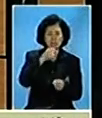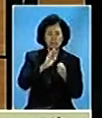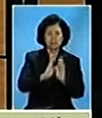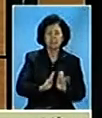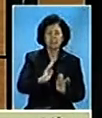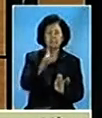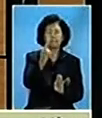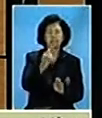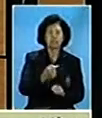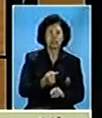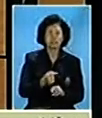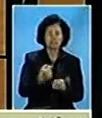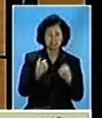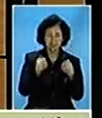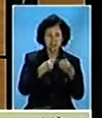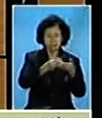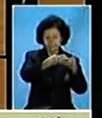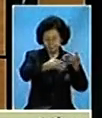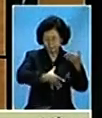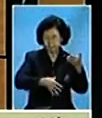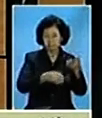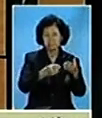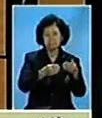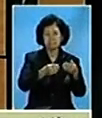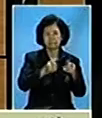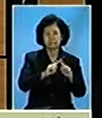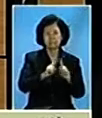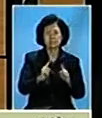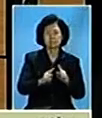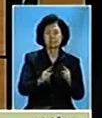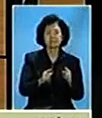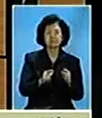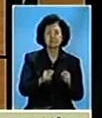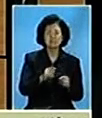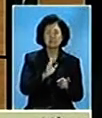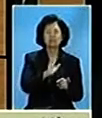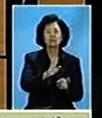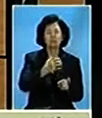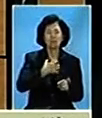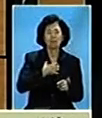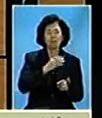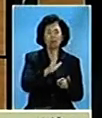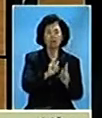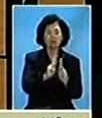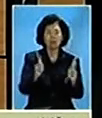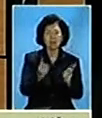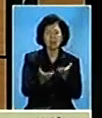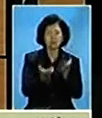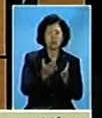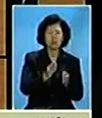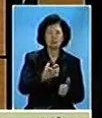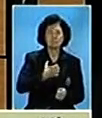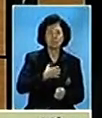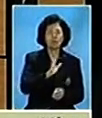ชื่อมากมีรายละเอียดมากเลยเกินอาจจะเป็นความต้องการของกรรมธิการหรืออาจจะเป็นความต้องการของ